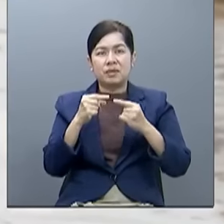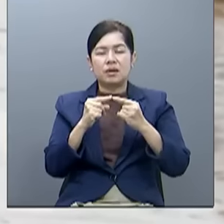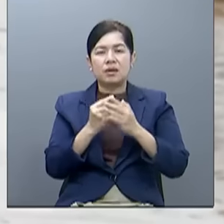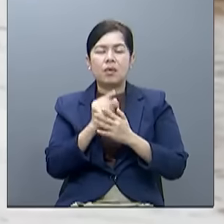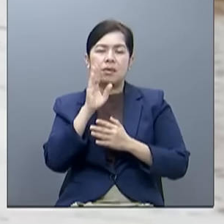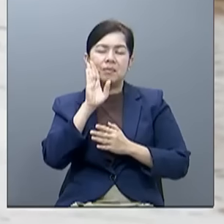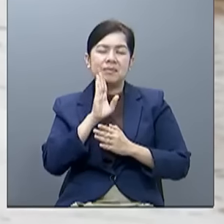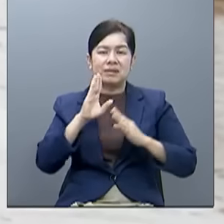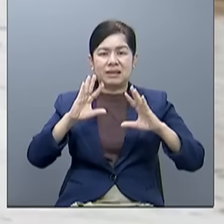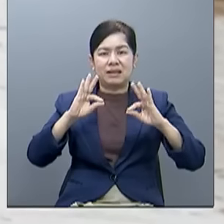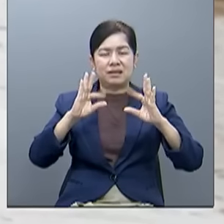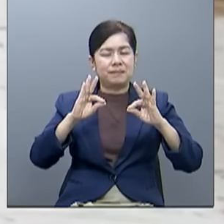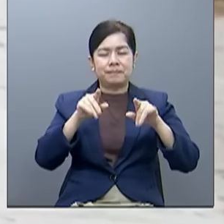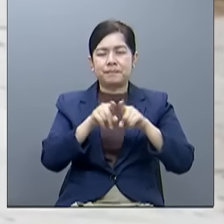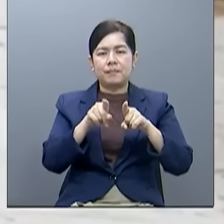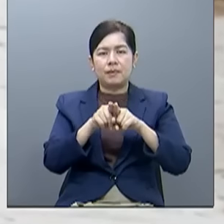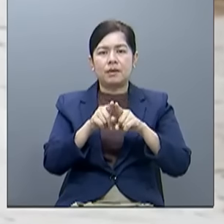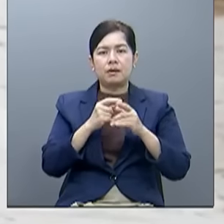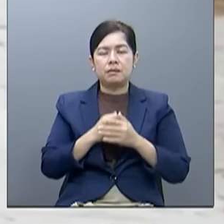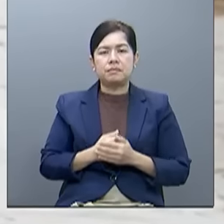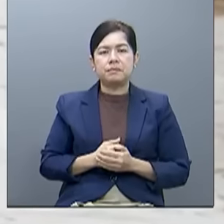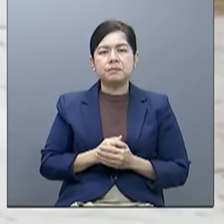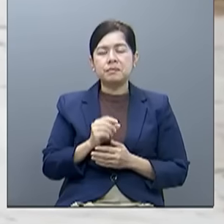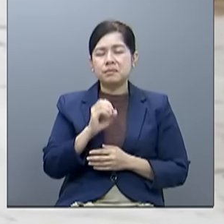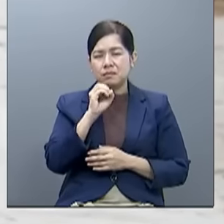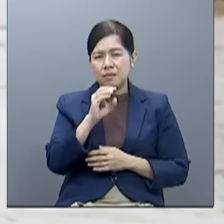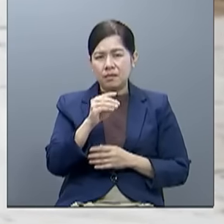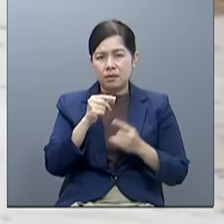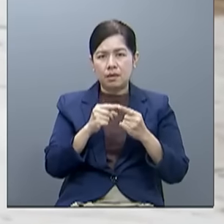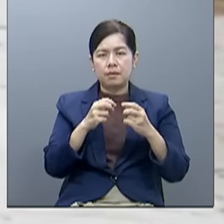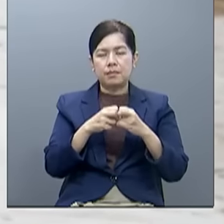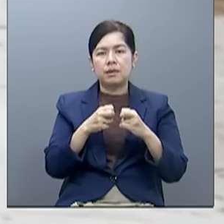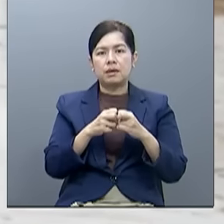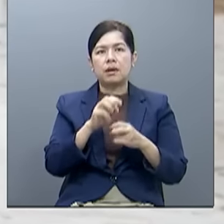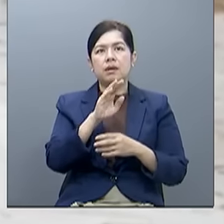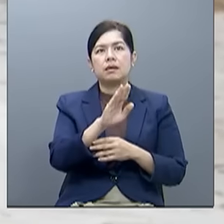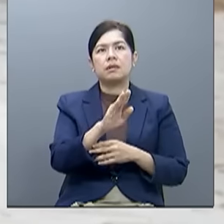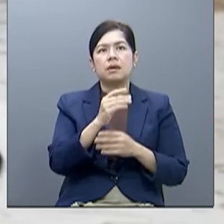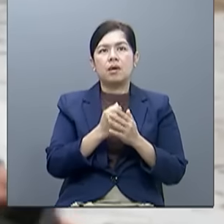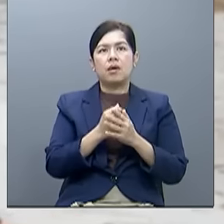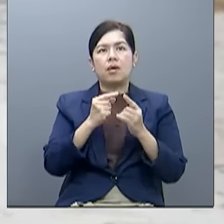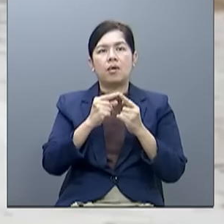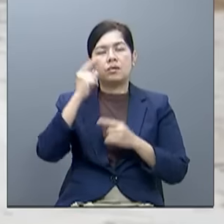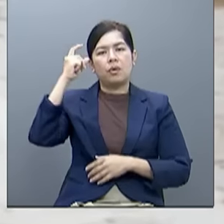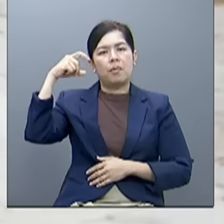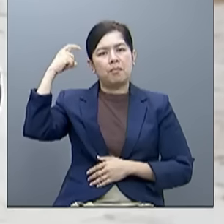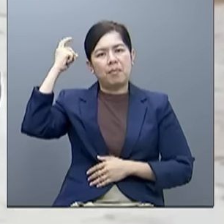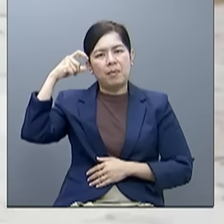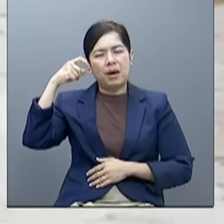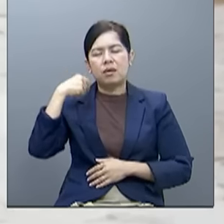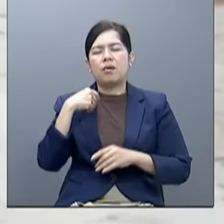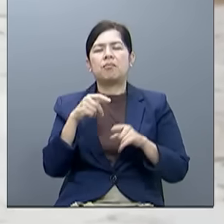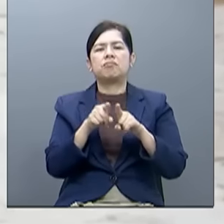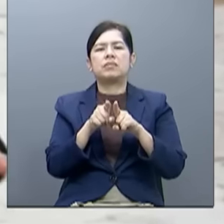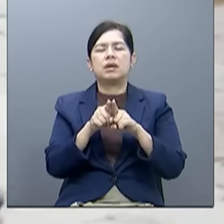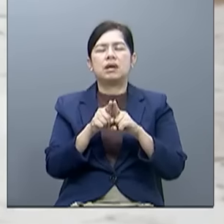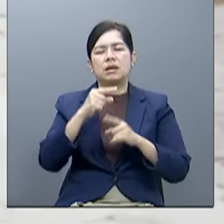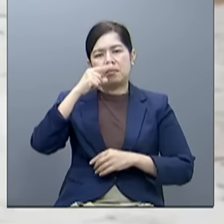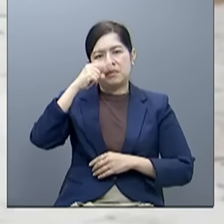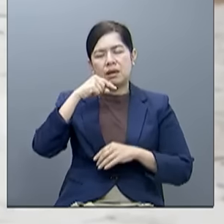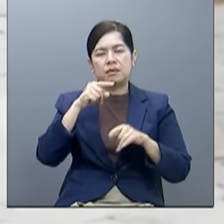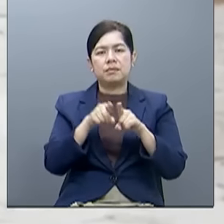มาจากฝั่งท่าขี้เหล็กมาที่แม่สายนะครับเพราะเขาบอกว่าสถานการณ์ฝั่งนู้นตอนนี้ก็คือไม่ได้ต่างจากที่แม่สายพอสม